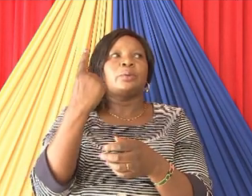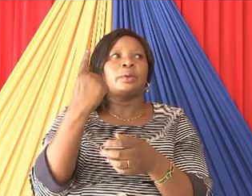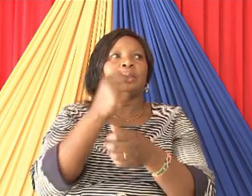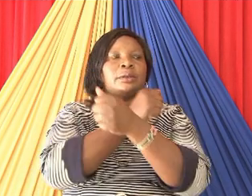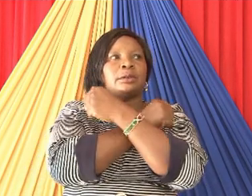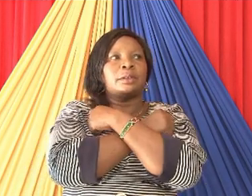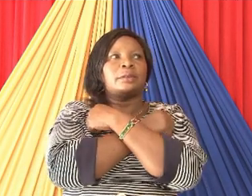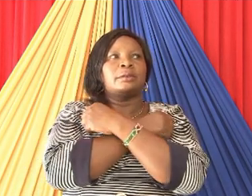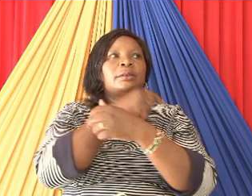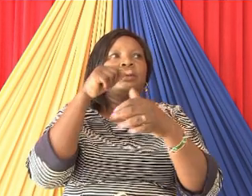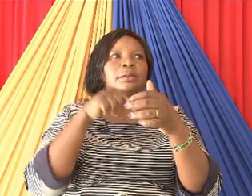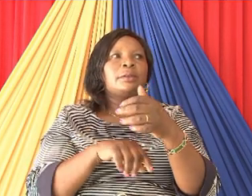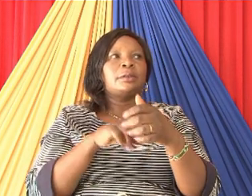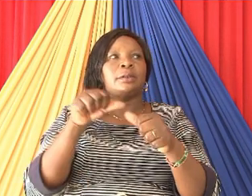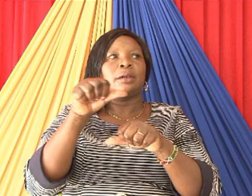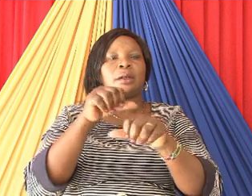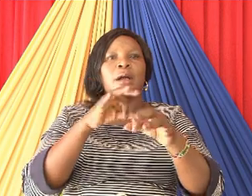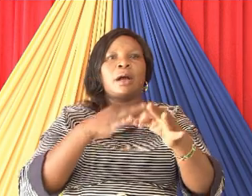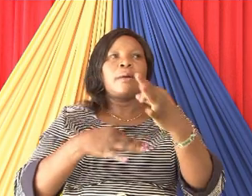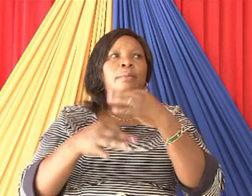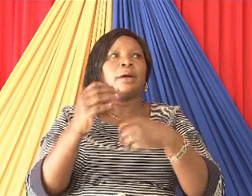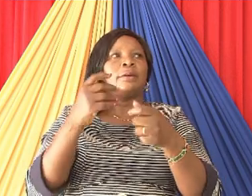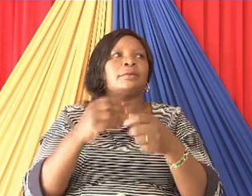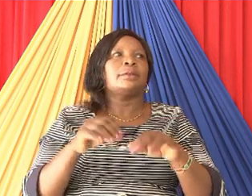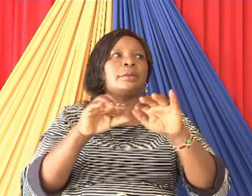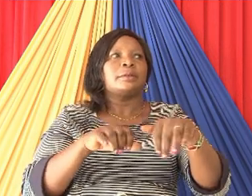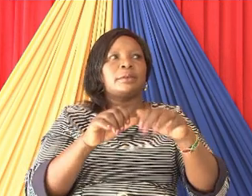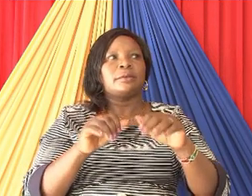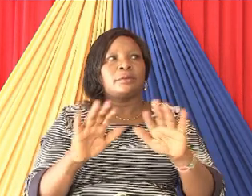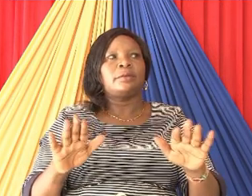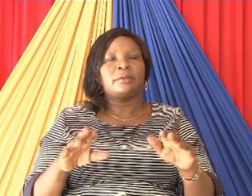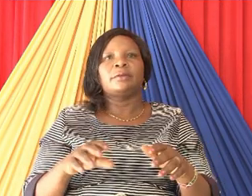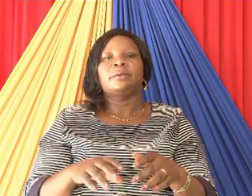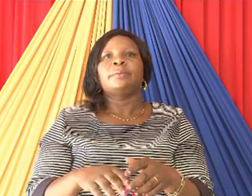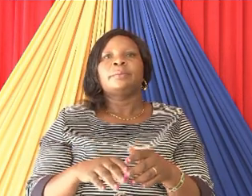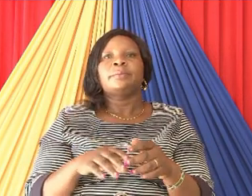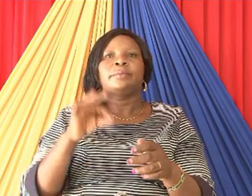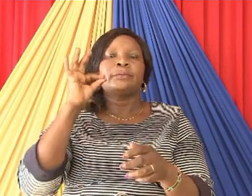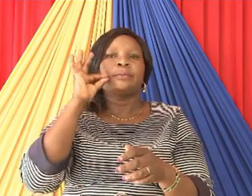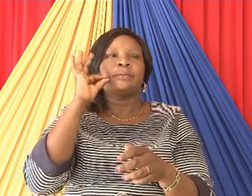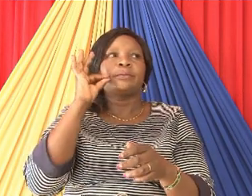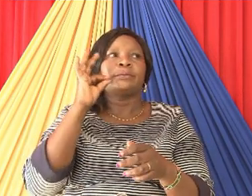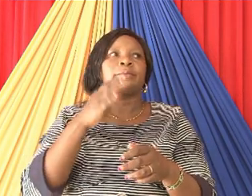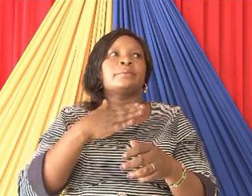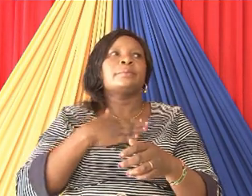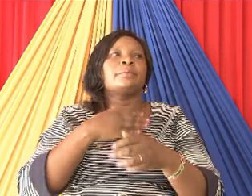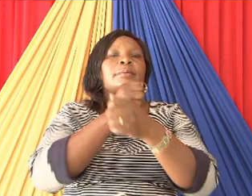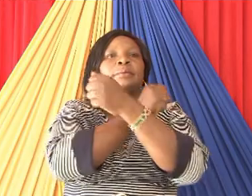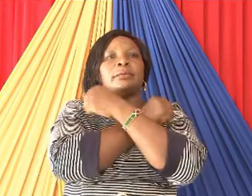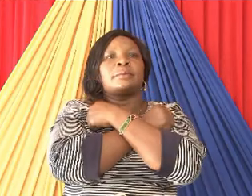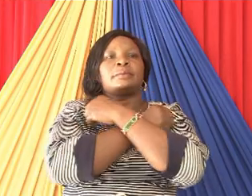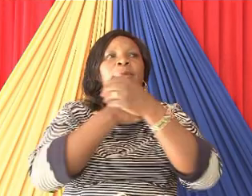wangu katika habari za shamba lake la mzabibu. Mpenzi wangu alikuwa na